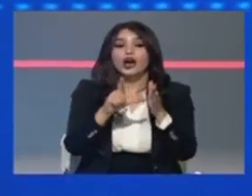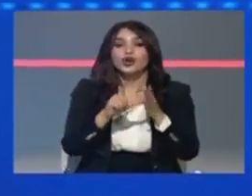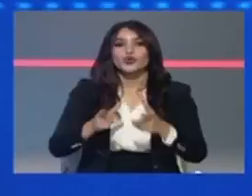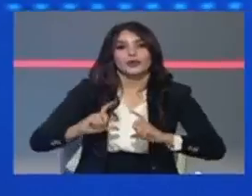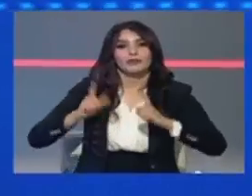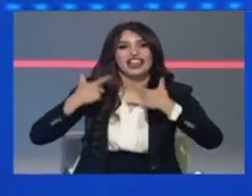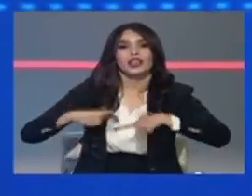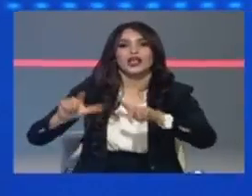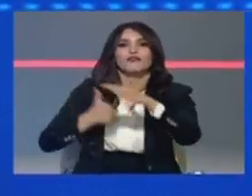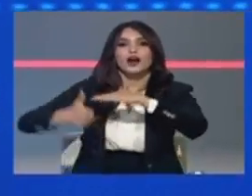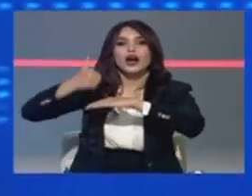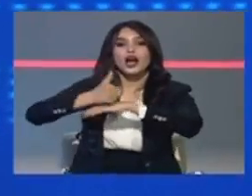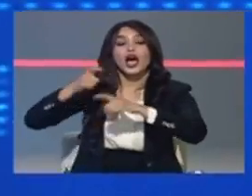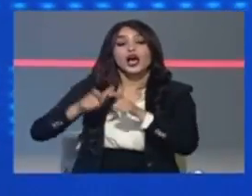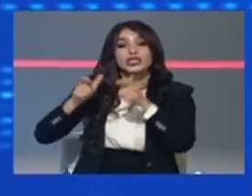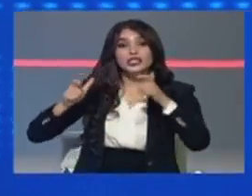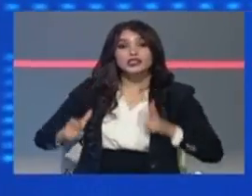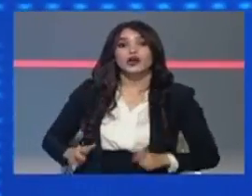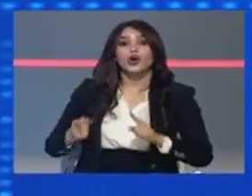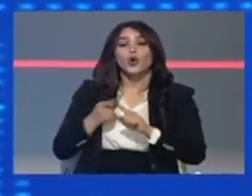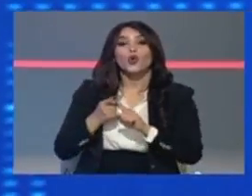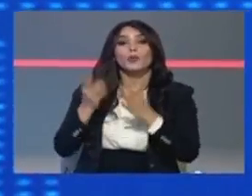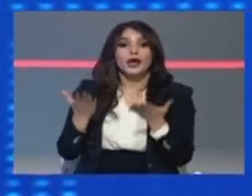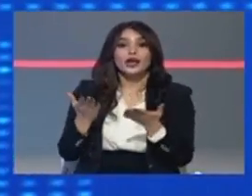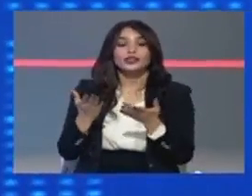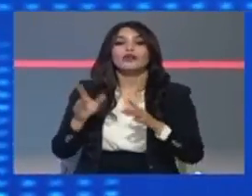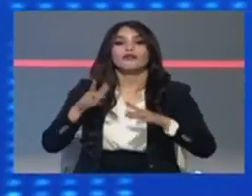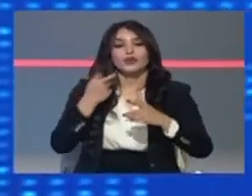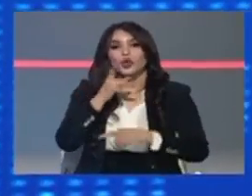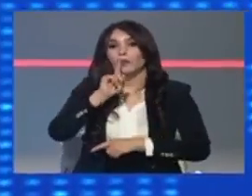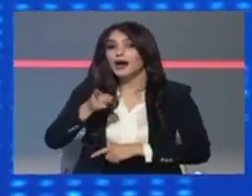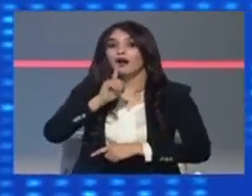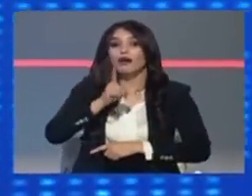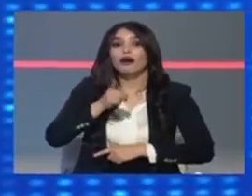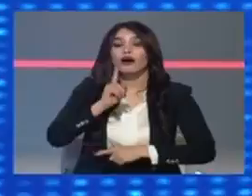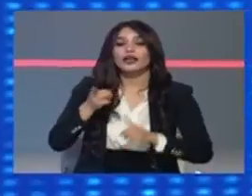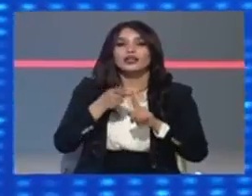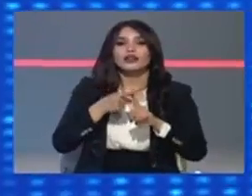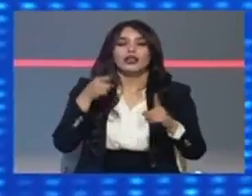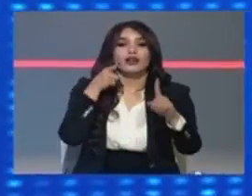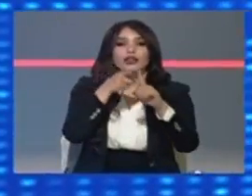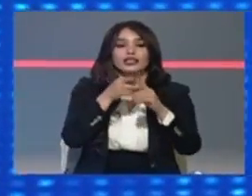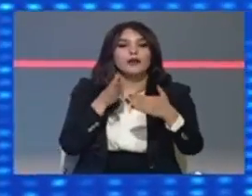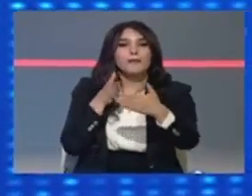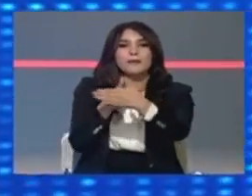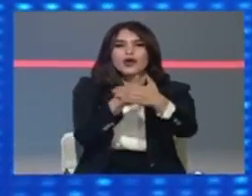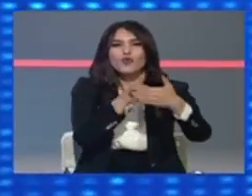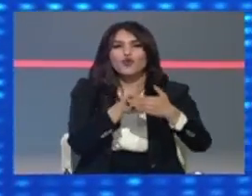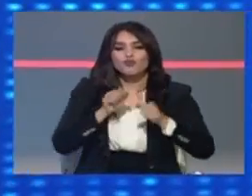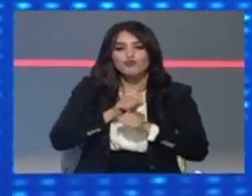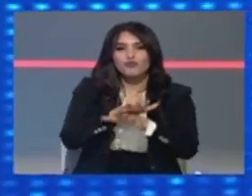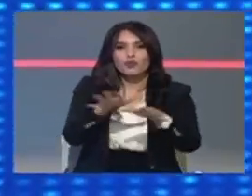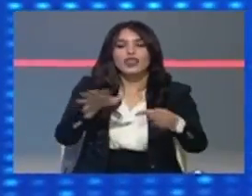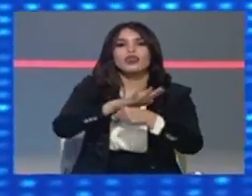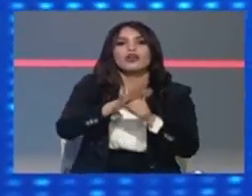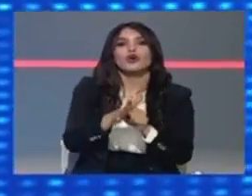رئاسة الحكومة والمتعلق بالتفويض إلى رئيس الحكومة في إصدار مراسيم لغرض مجابهة تداعيات انتشار فيروس